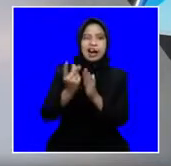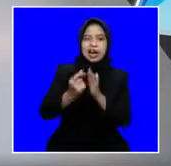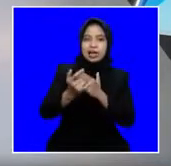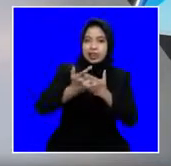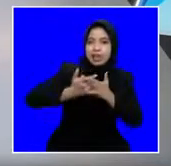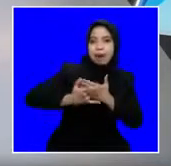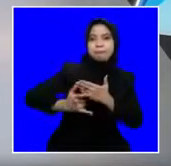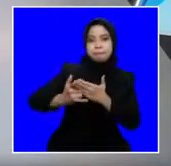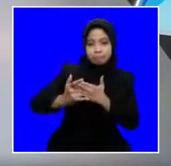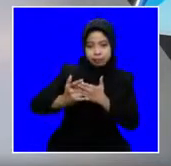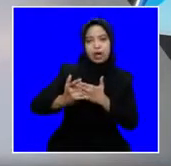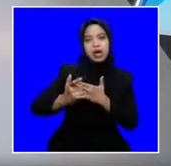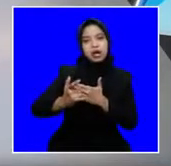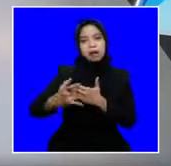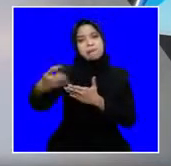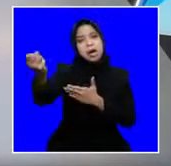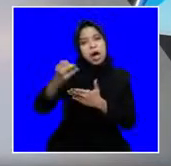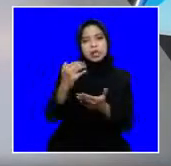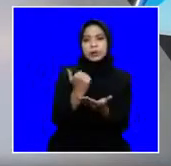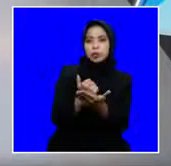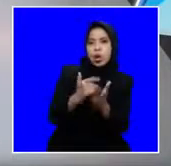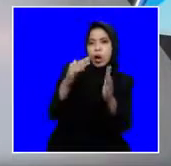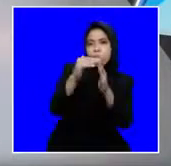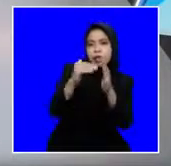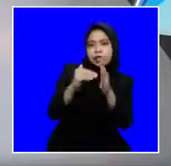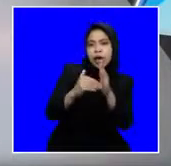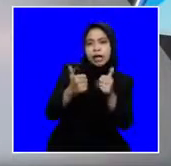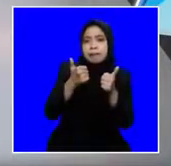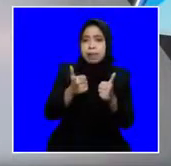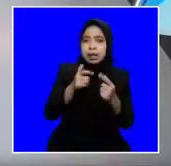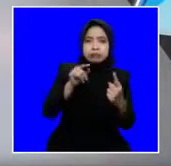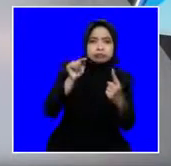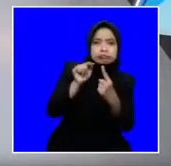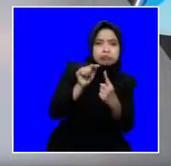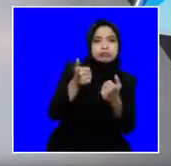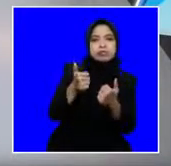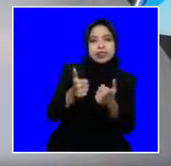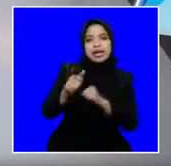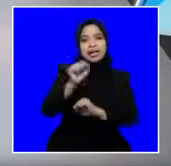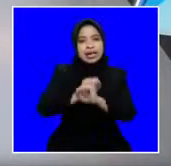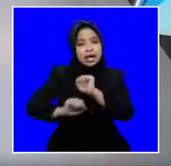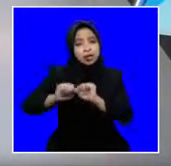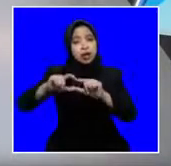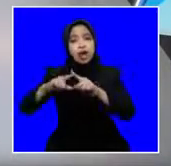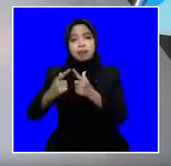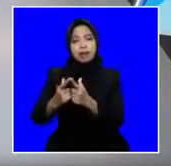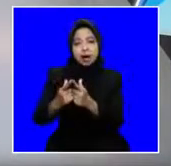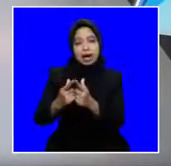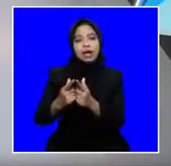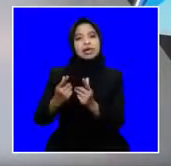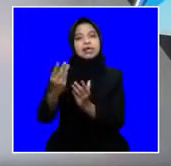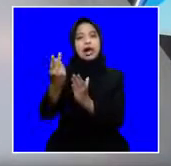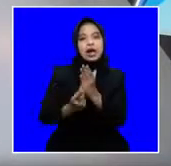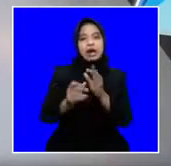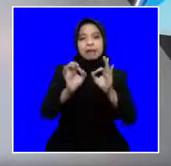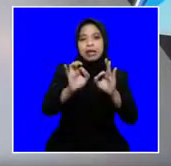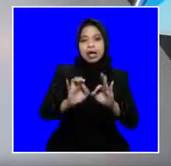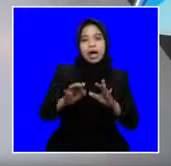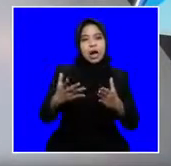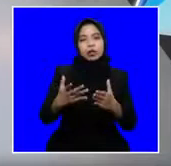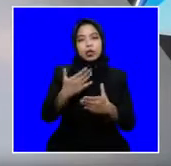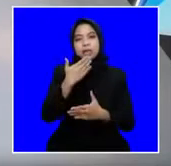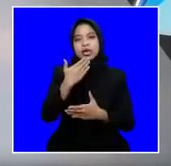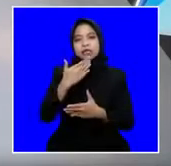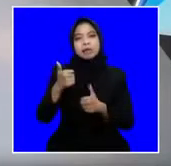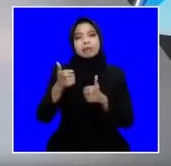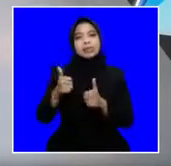Pendidikan yang memberikan arahan dan kebijakan strategis yang dilaksanakan oleh Lembaga Pengelola Dana Pendidikan atau yang lebih populer